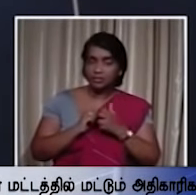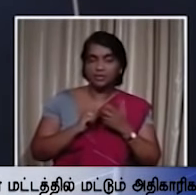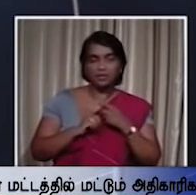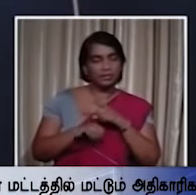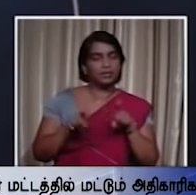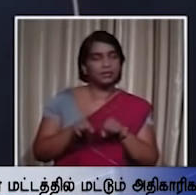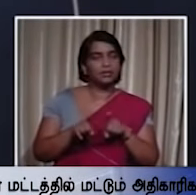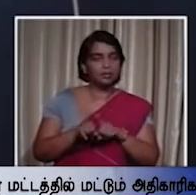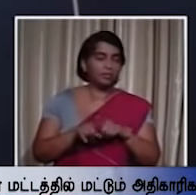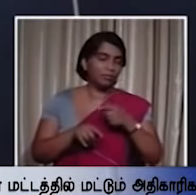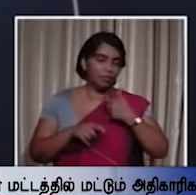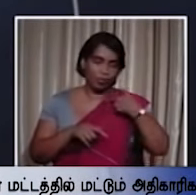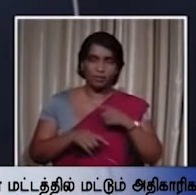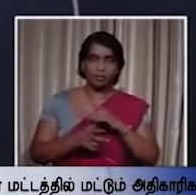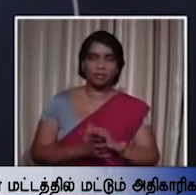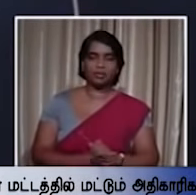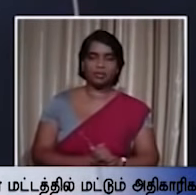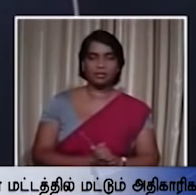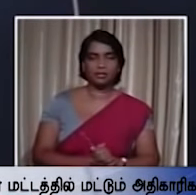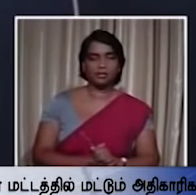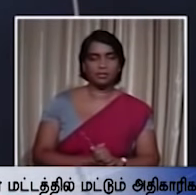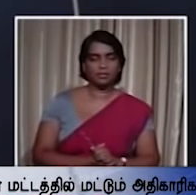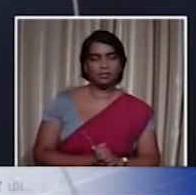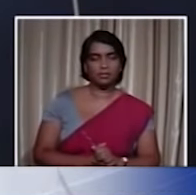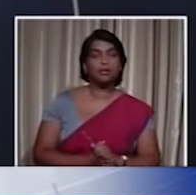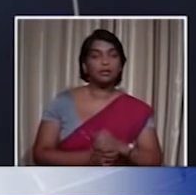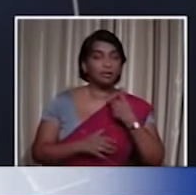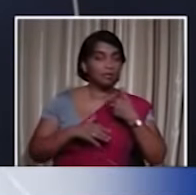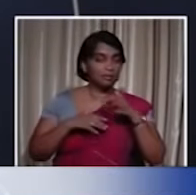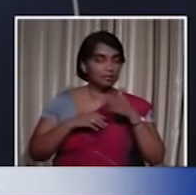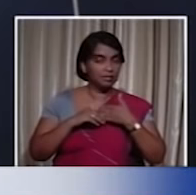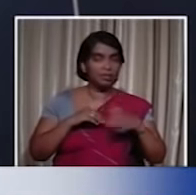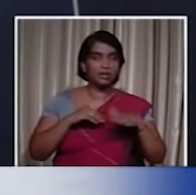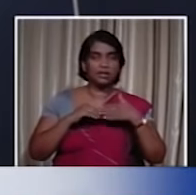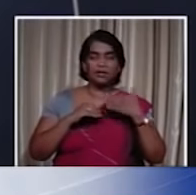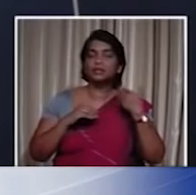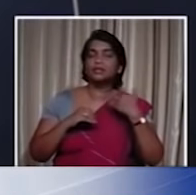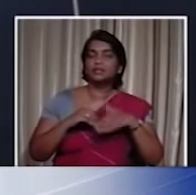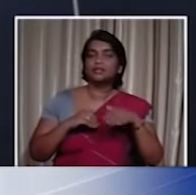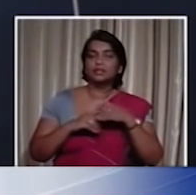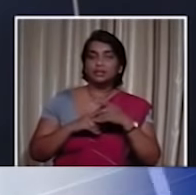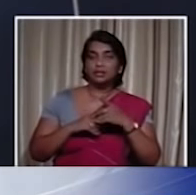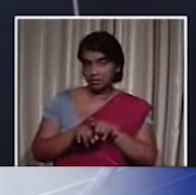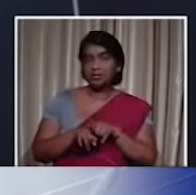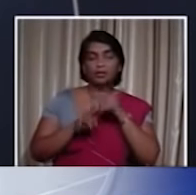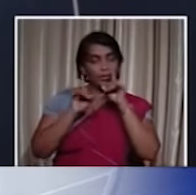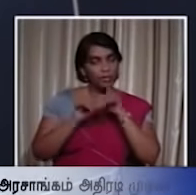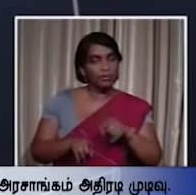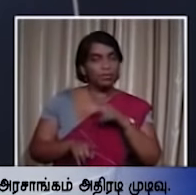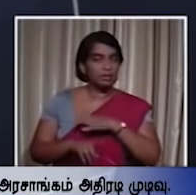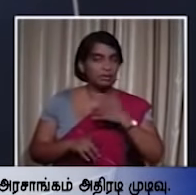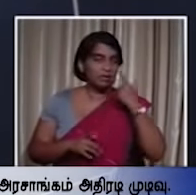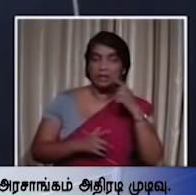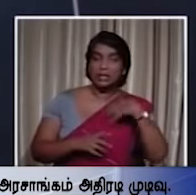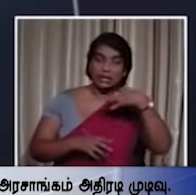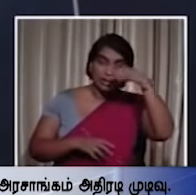அறிவோம். நாங்கள் சந்தித்த அந்த அவலங்களை சிங்கள சகோதரர்களும் அனுபவிக்க கூடாது என்பதுதான் எங்களுடைய விருப்பம்.